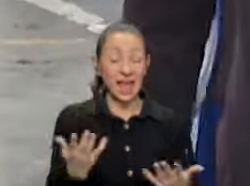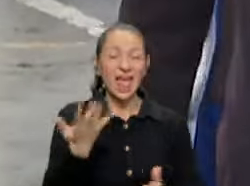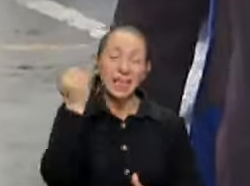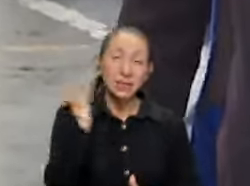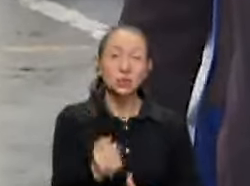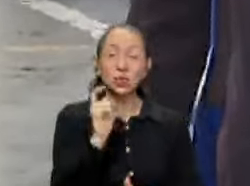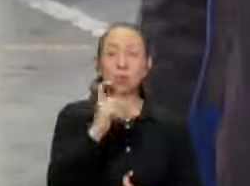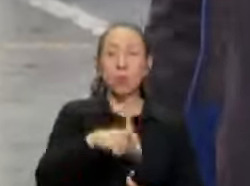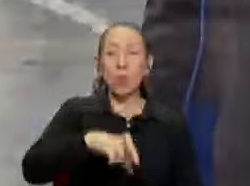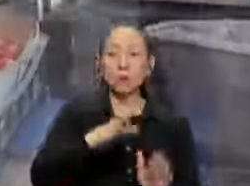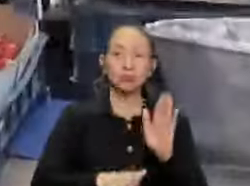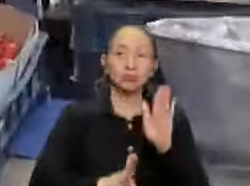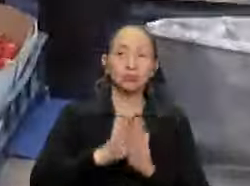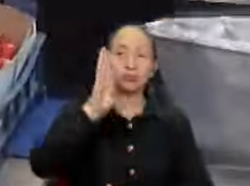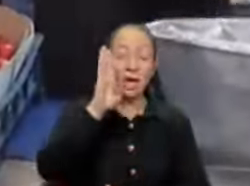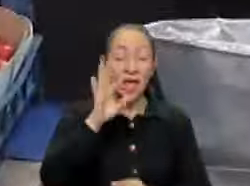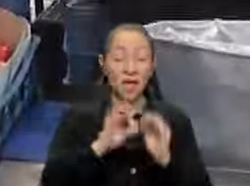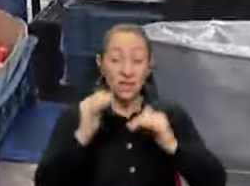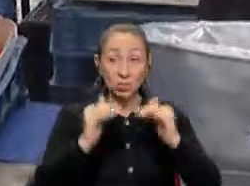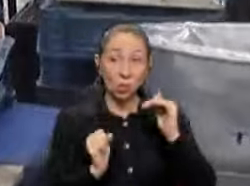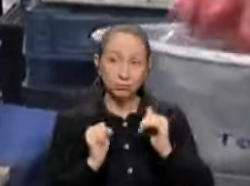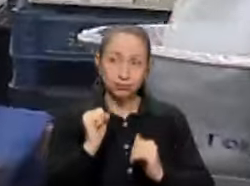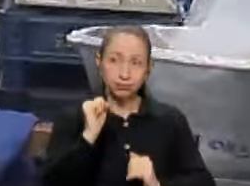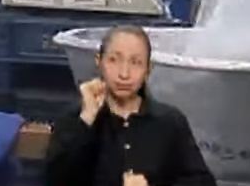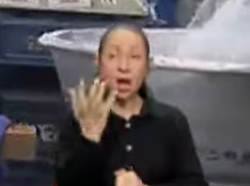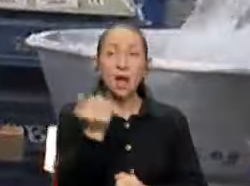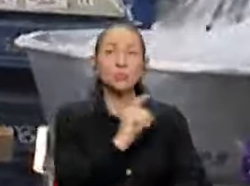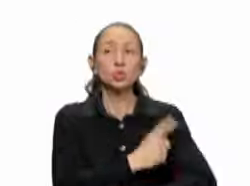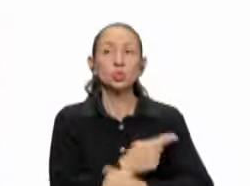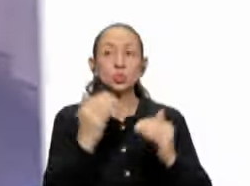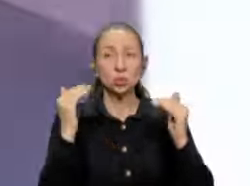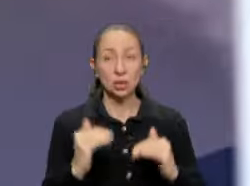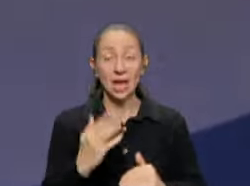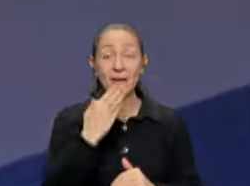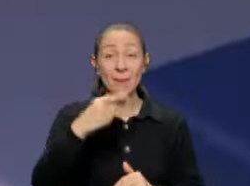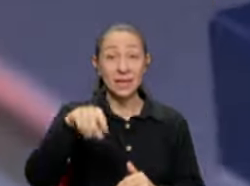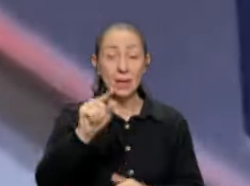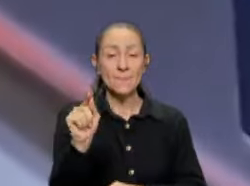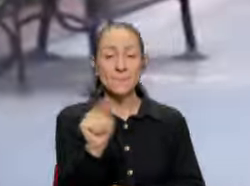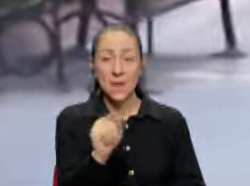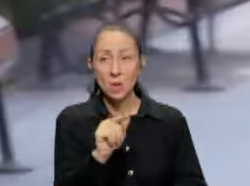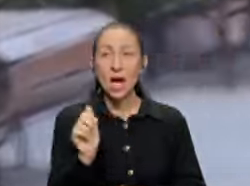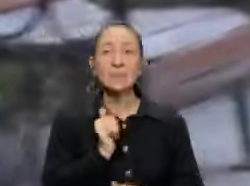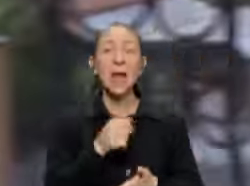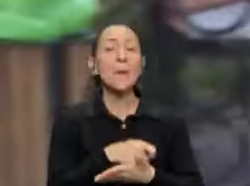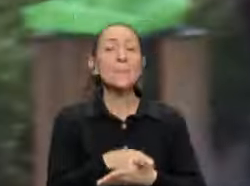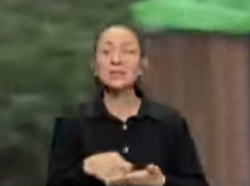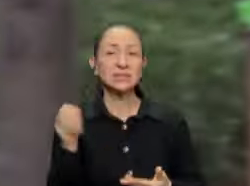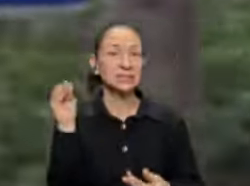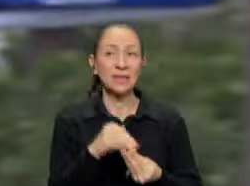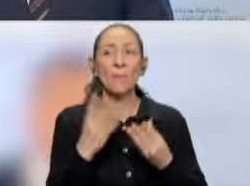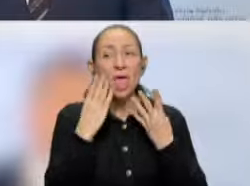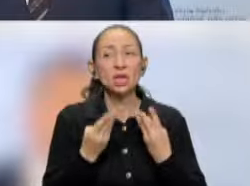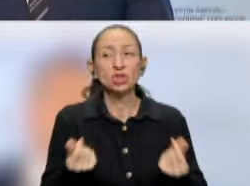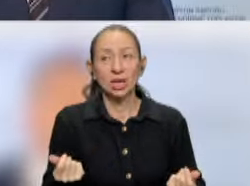en az 9 puan artacak enflasyon arttıkça alım gücü düşecek emeklinin memurun asgari ücretlinin zammı